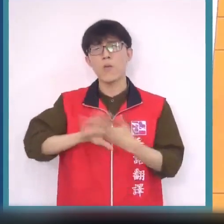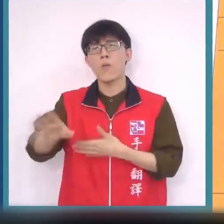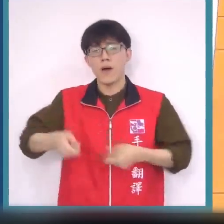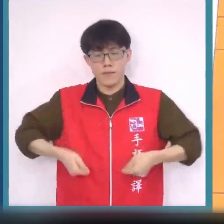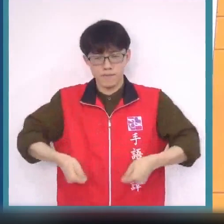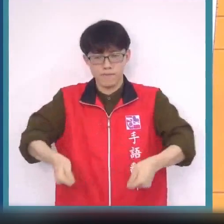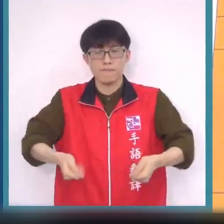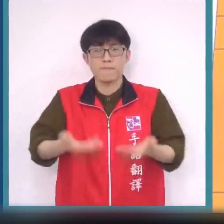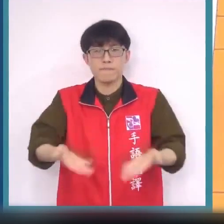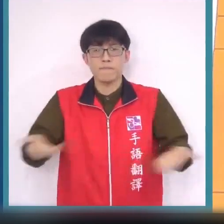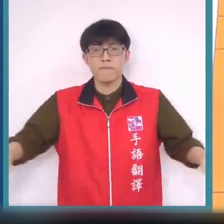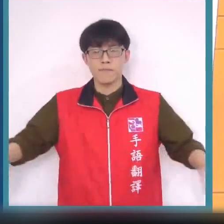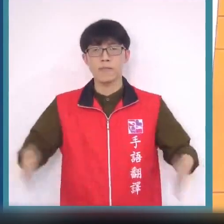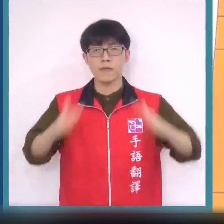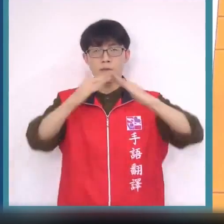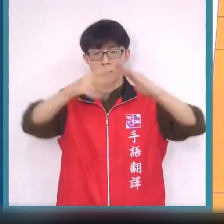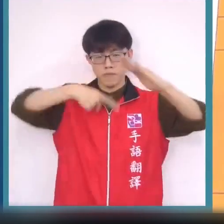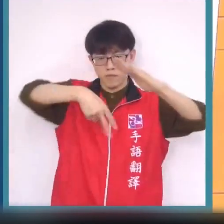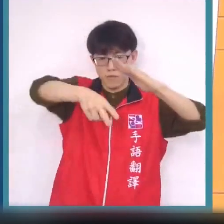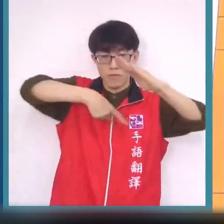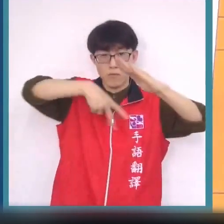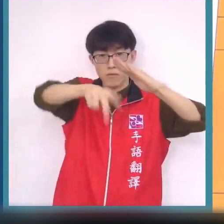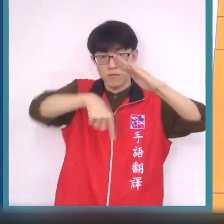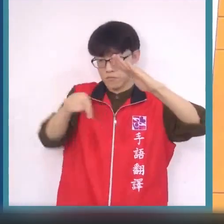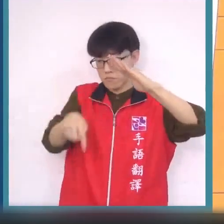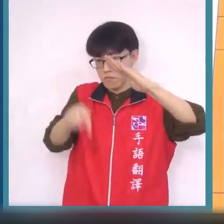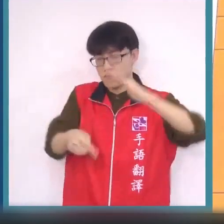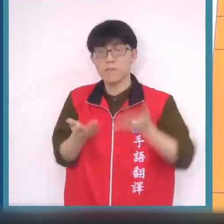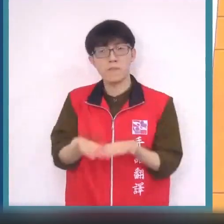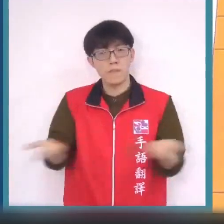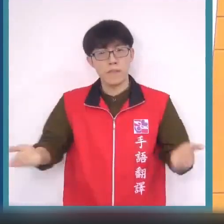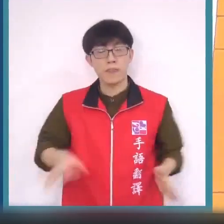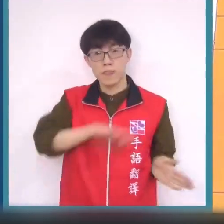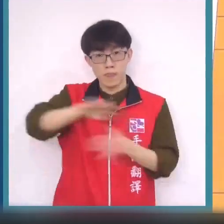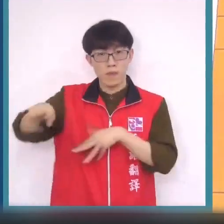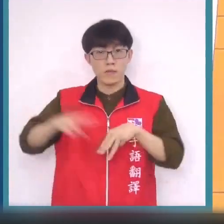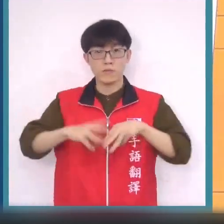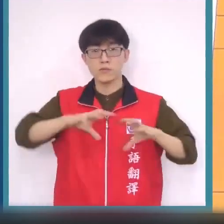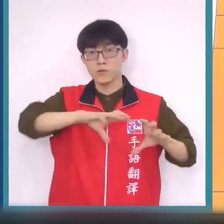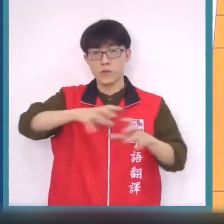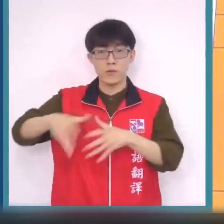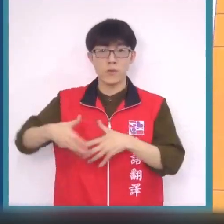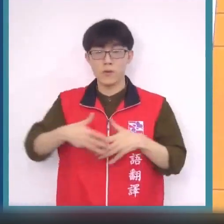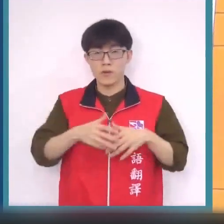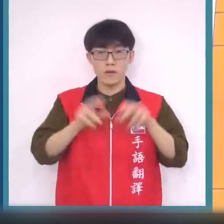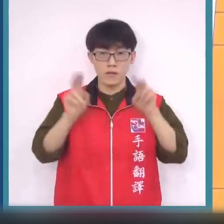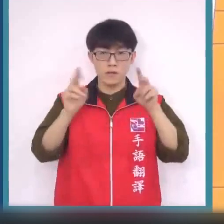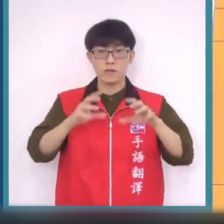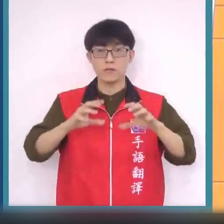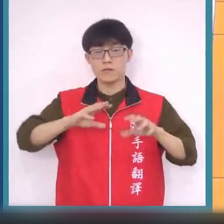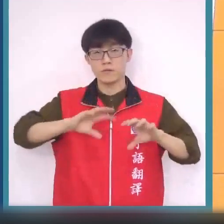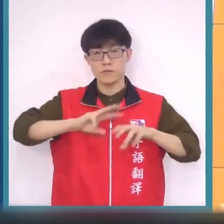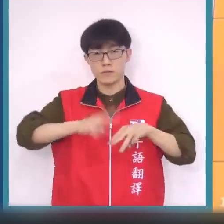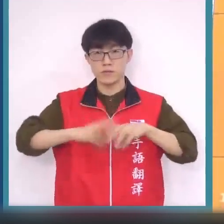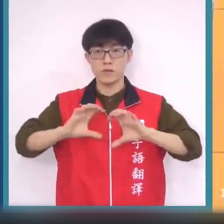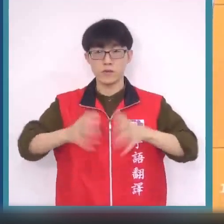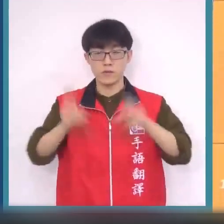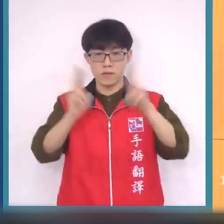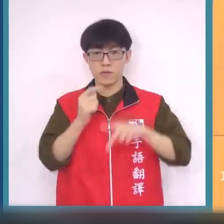个骑楼的门口。另外是全国电子桃园大溪二门市，大溪区康庄